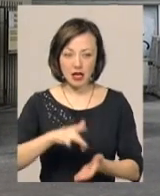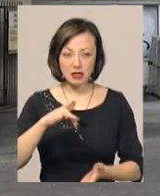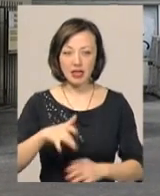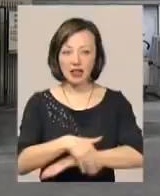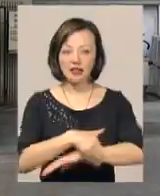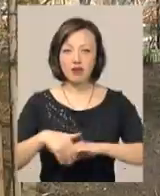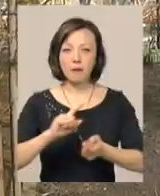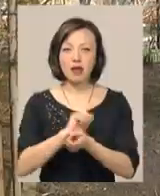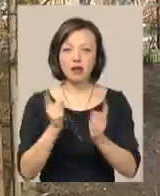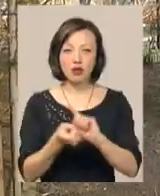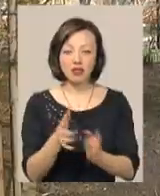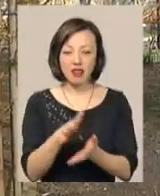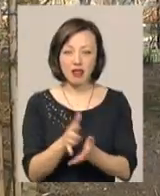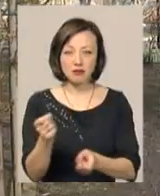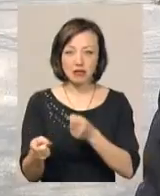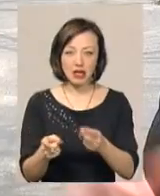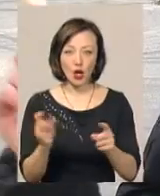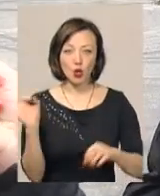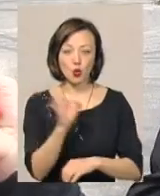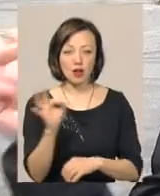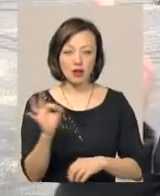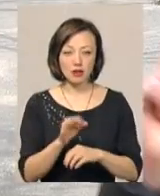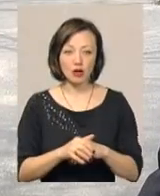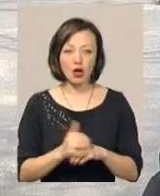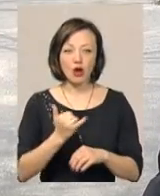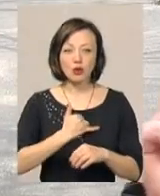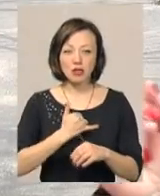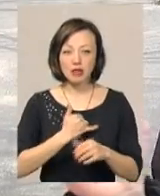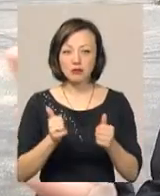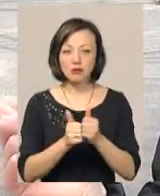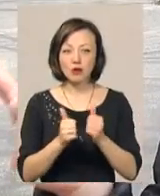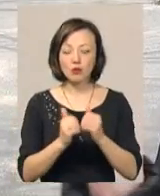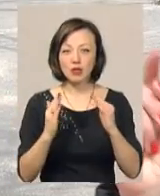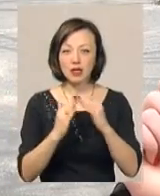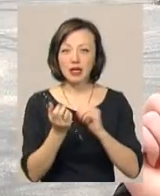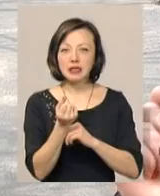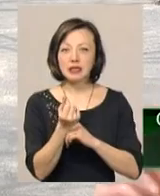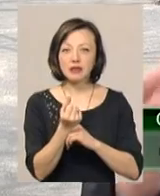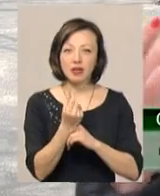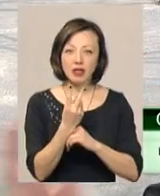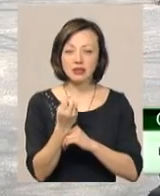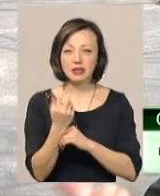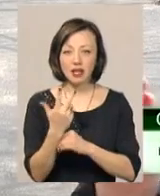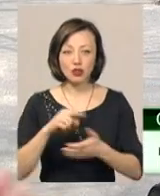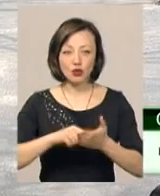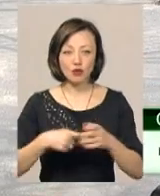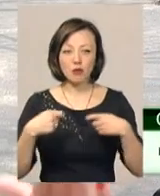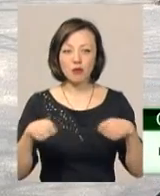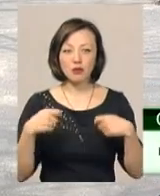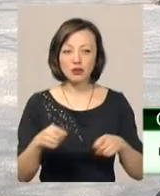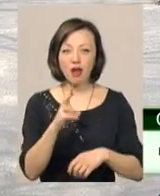двір перетворився на смітник і туалет. У нас тут навколо будинку 12 чи 13 точок по продажу кави. То, звичайно,